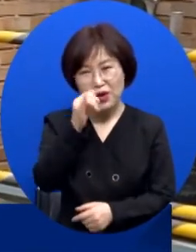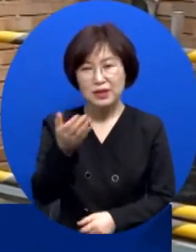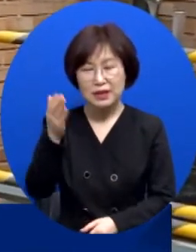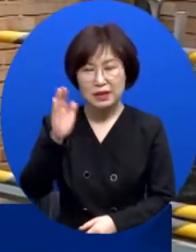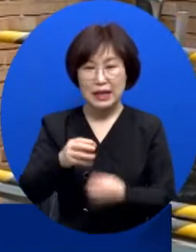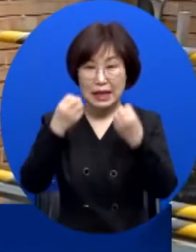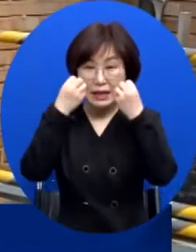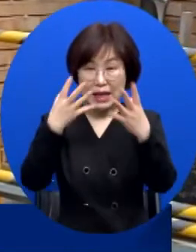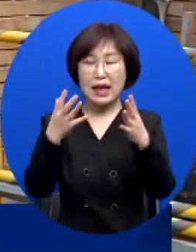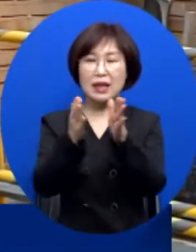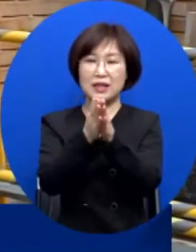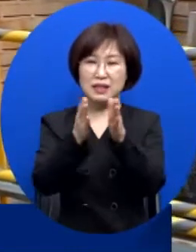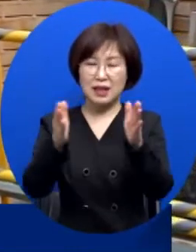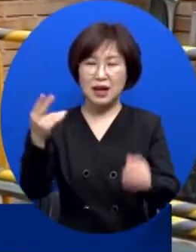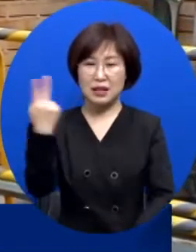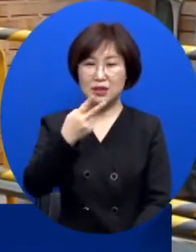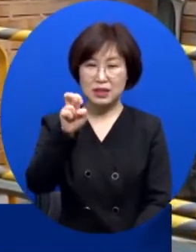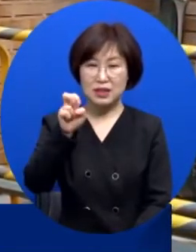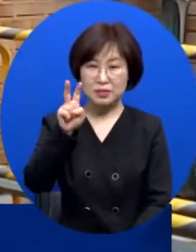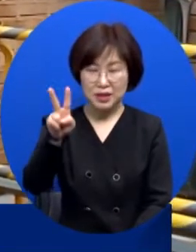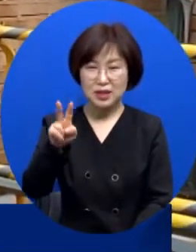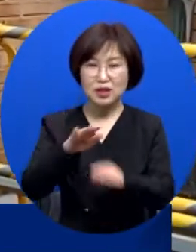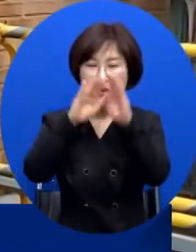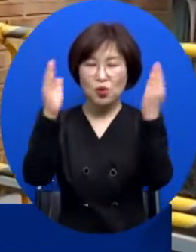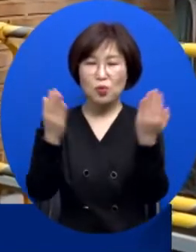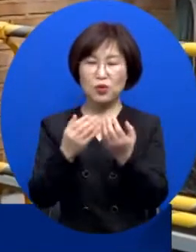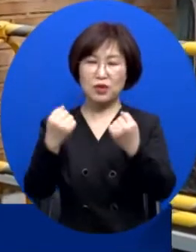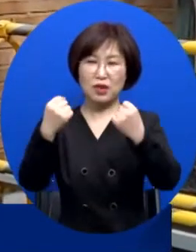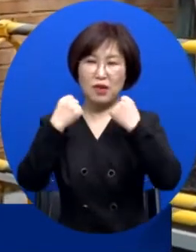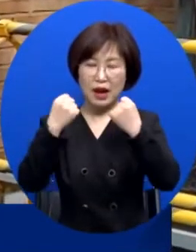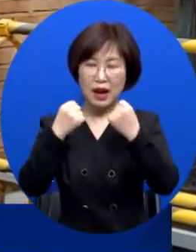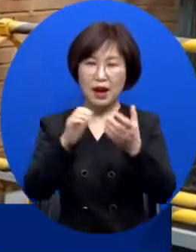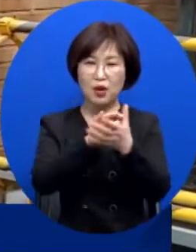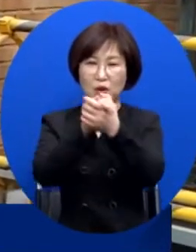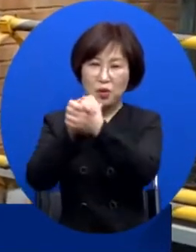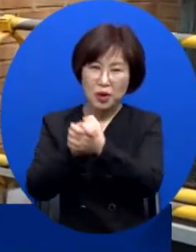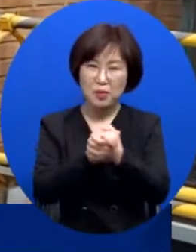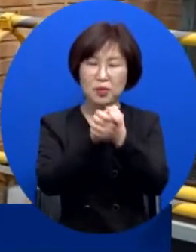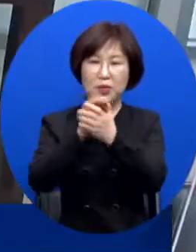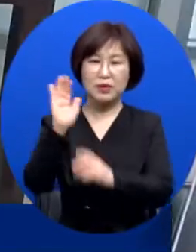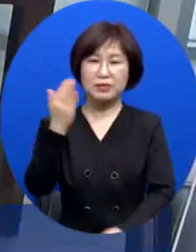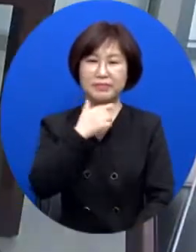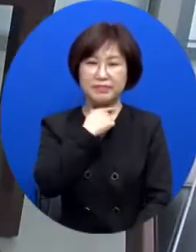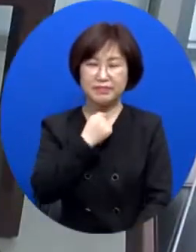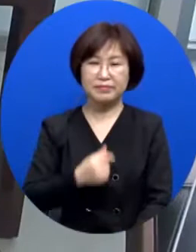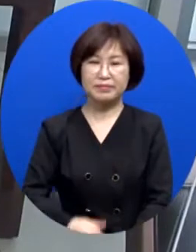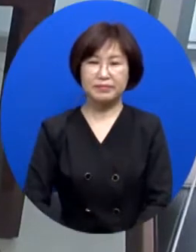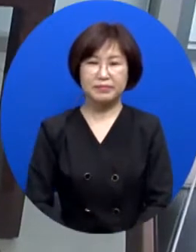새로 시작하는 2022년에는 가족들이 다 같이 건강하게 또 화목하게 지냈으면 좋겠습니다.